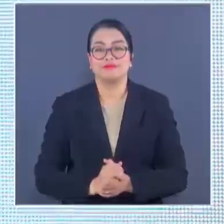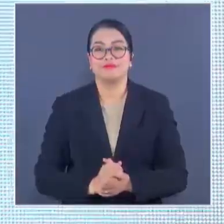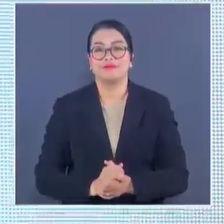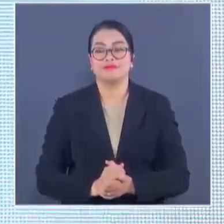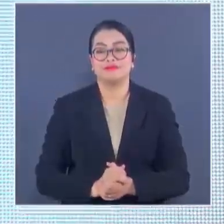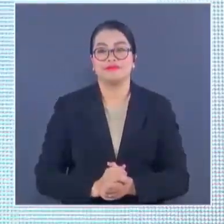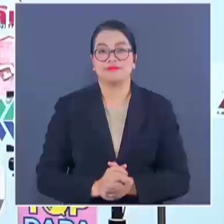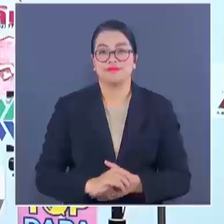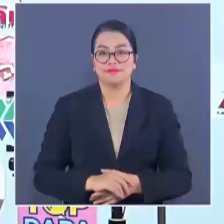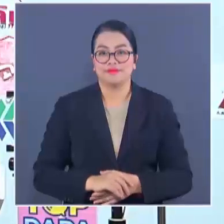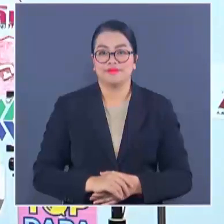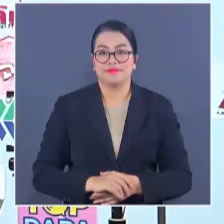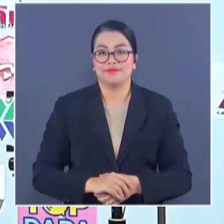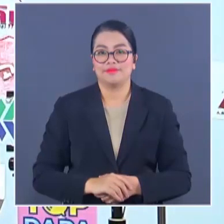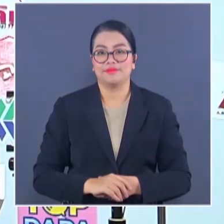กันหน่อยค่ะ